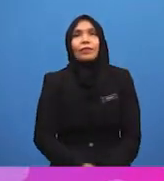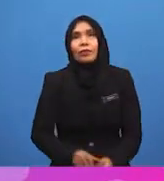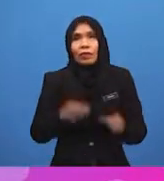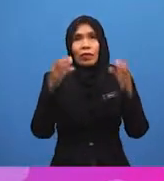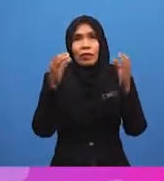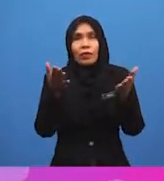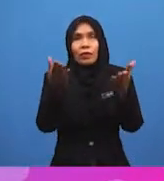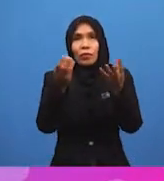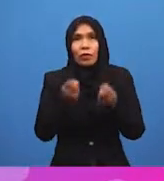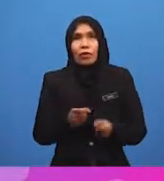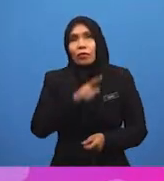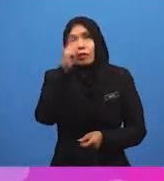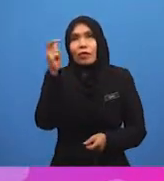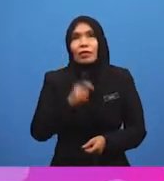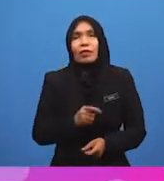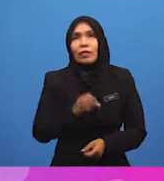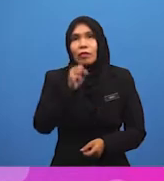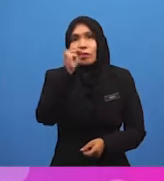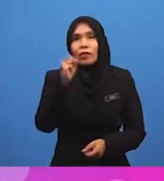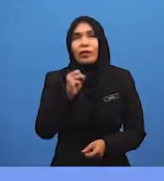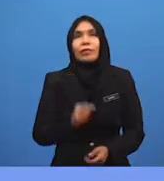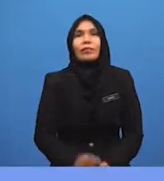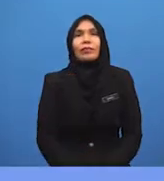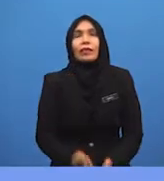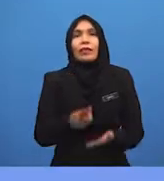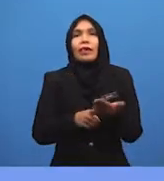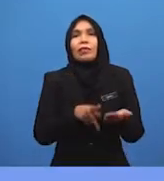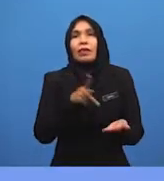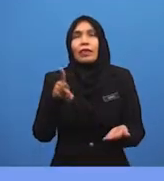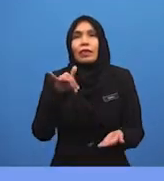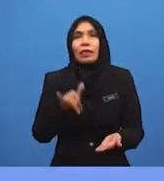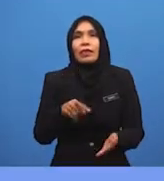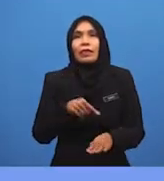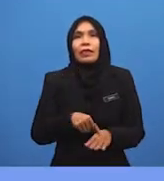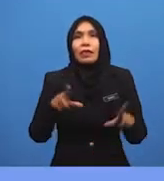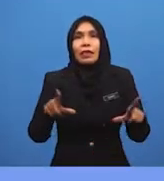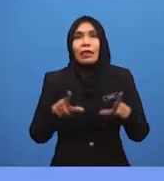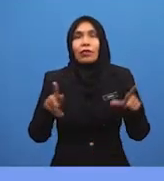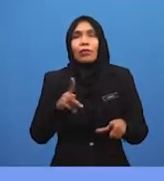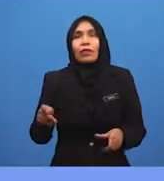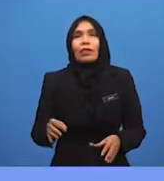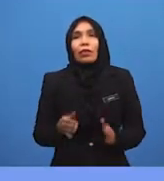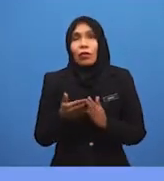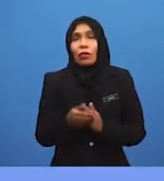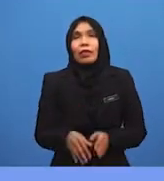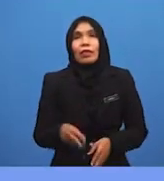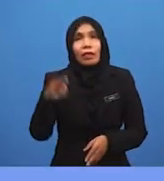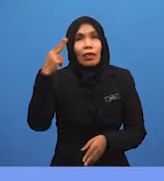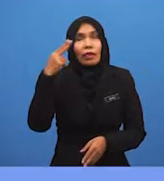soalan. Apakah yang dilakukan oleh Arun? Ya, Arun bersalam dengan